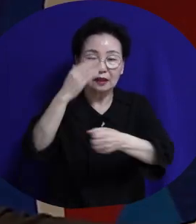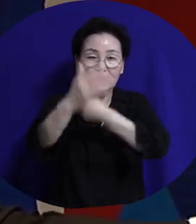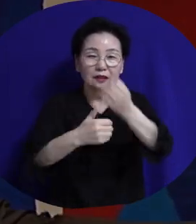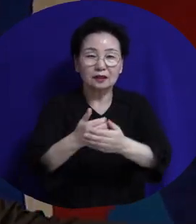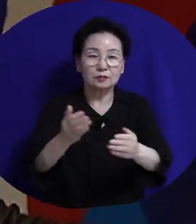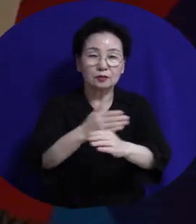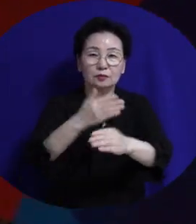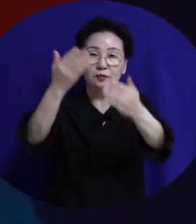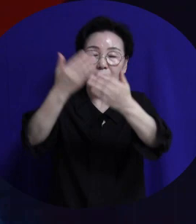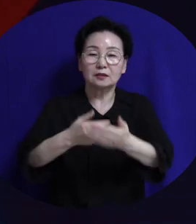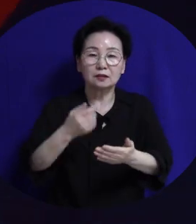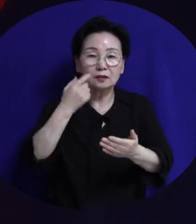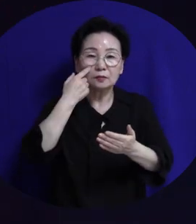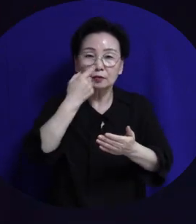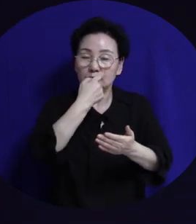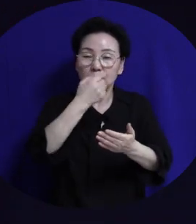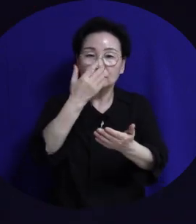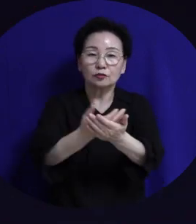겁니다.